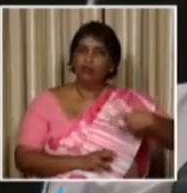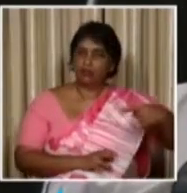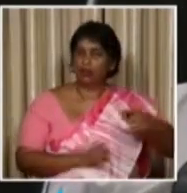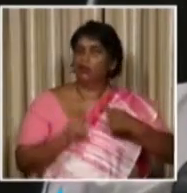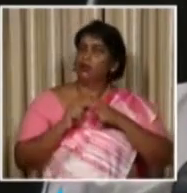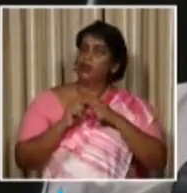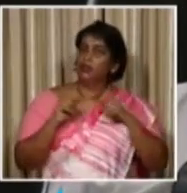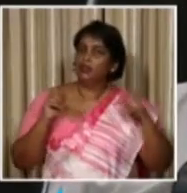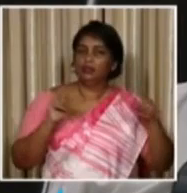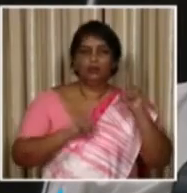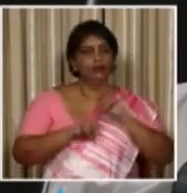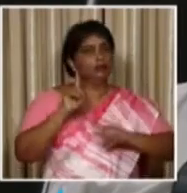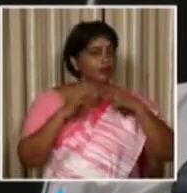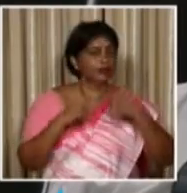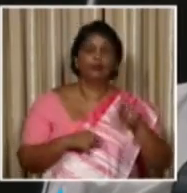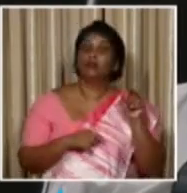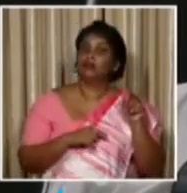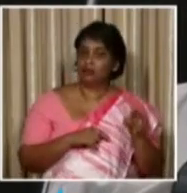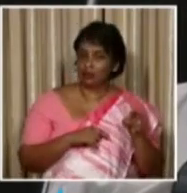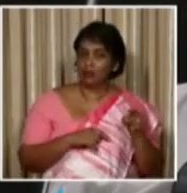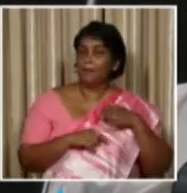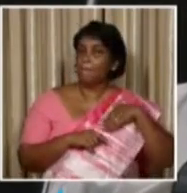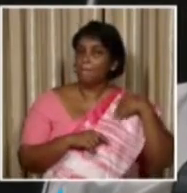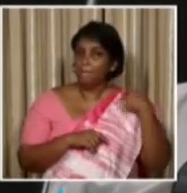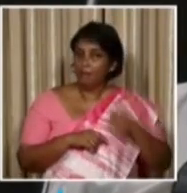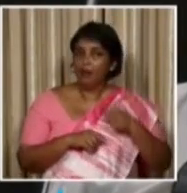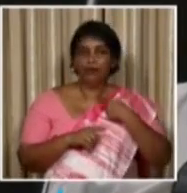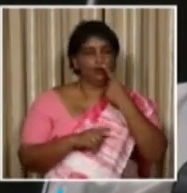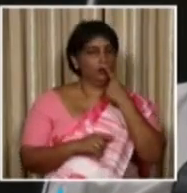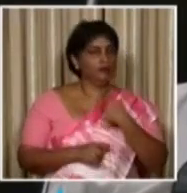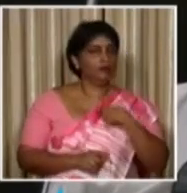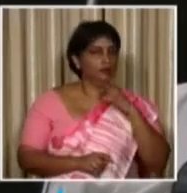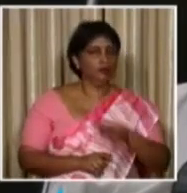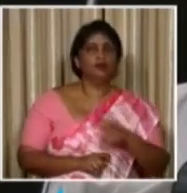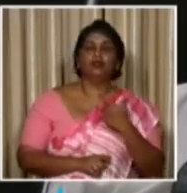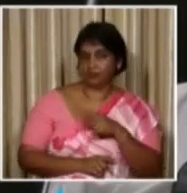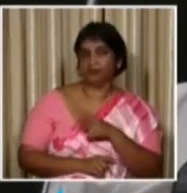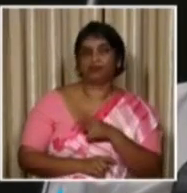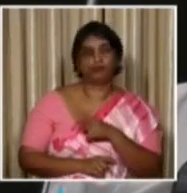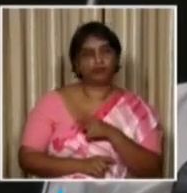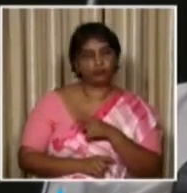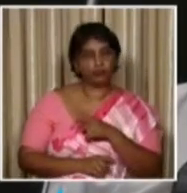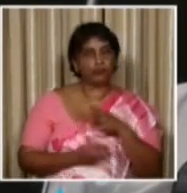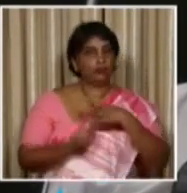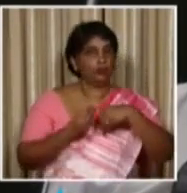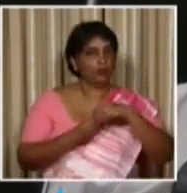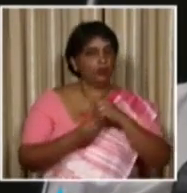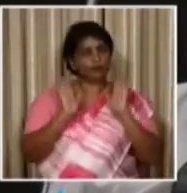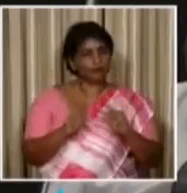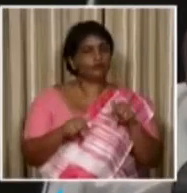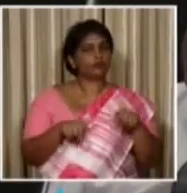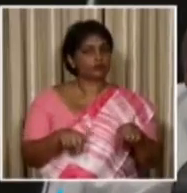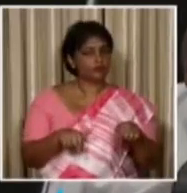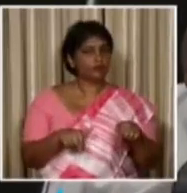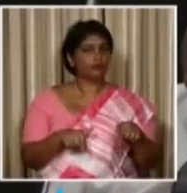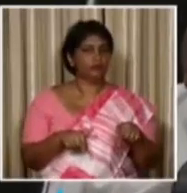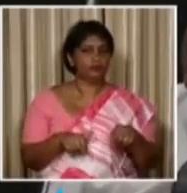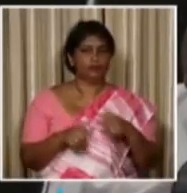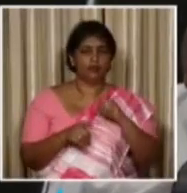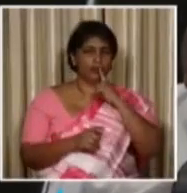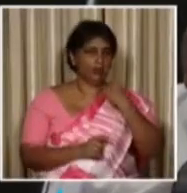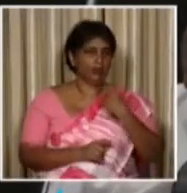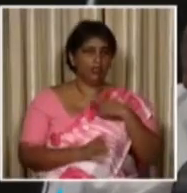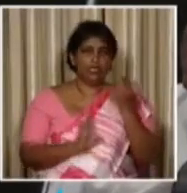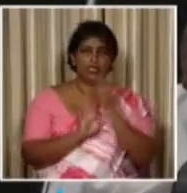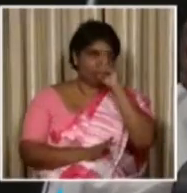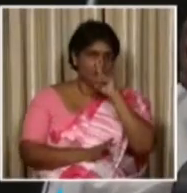දීර්ඝ සාකච්ඡාවක් කරා එහිදී තමයි ප්‍රධාන වශයෙන්ම ඉල්ලීමක් ආවේ මේ තේ වලට පොහොර සහනාධාරය දෙන්න කියලා. මට වාර්තා කළා තියෙනවා ගිය